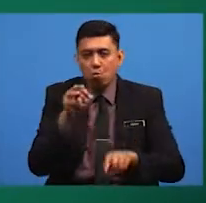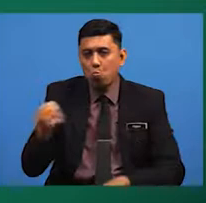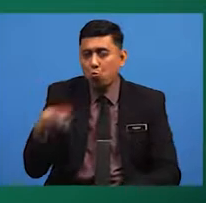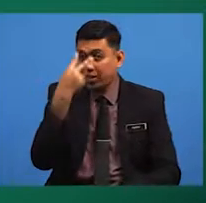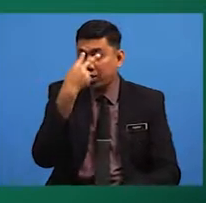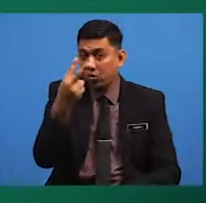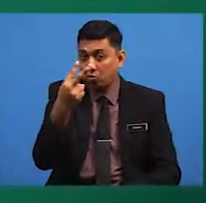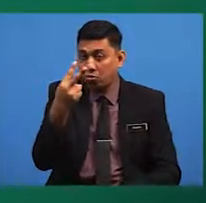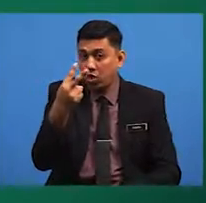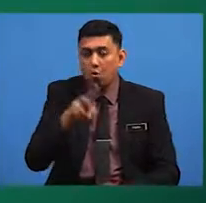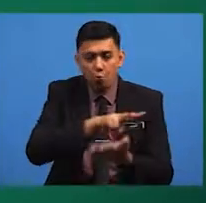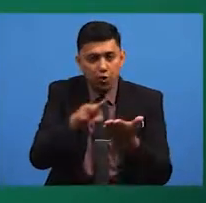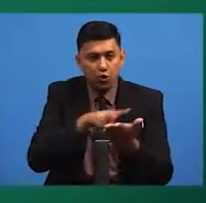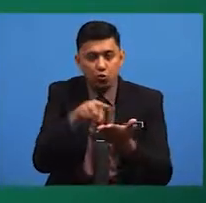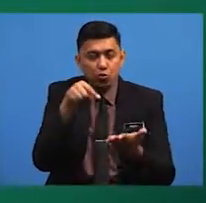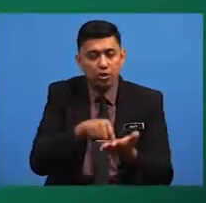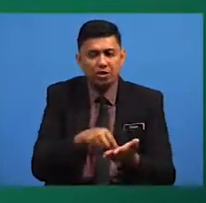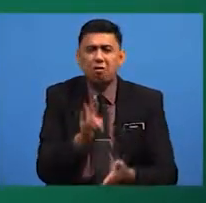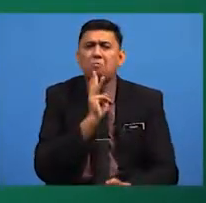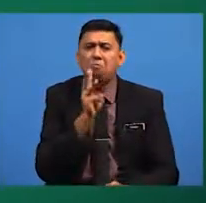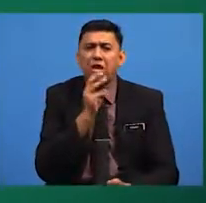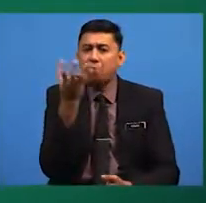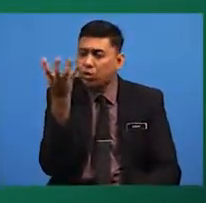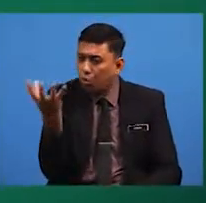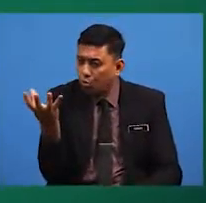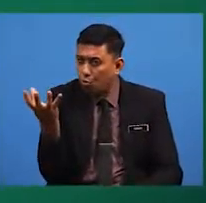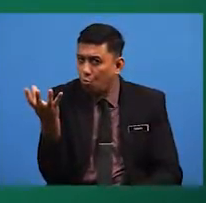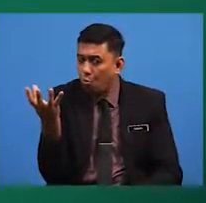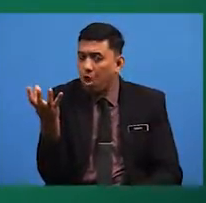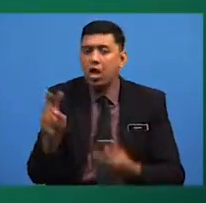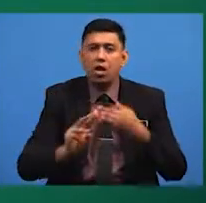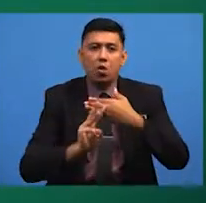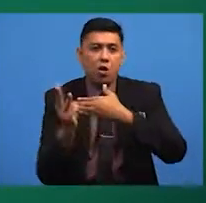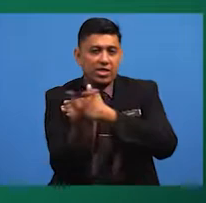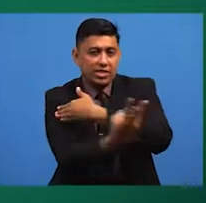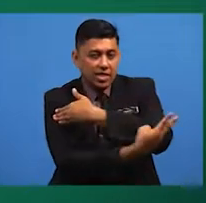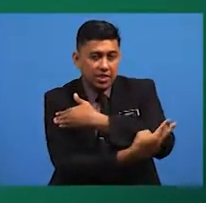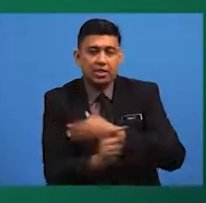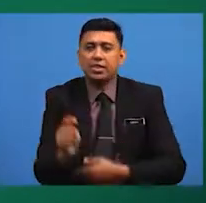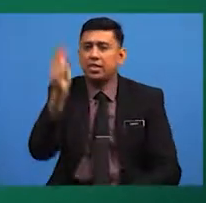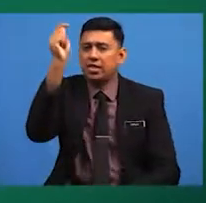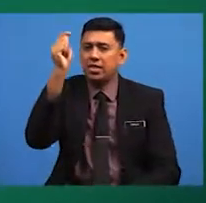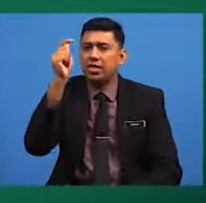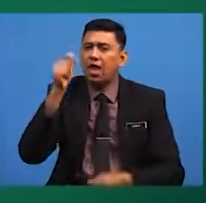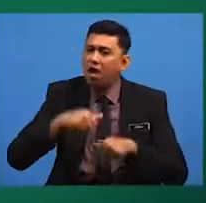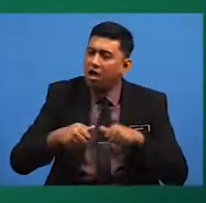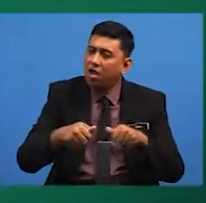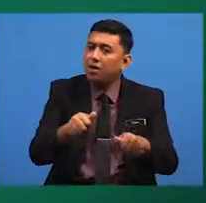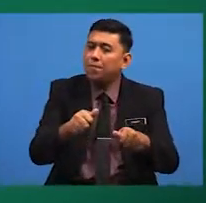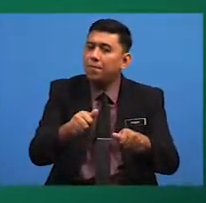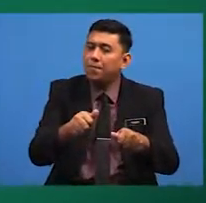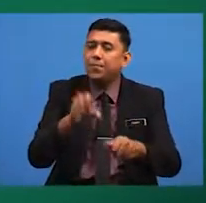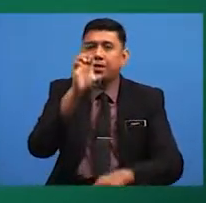dalam klip video ini air yang betakom di kawasan Hai akan mengalir melalui